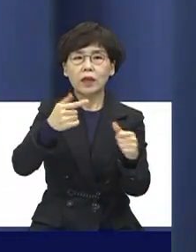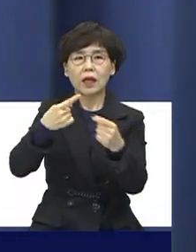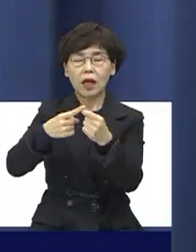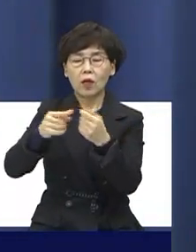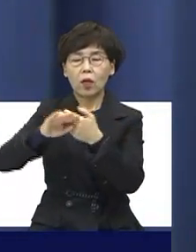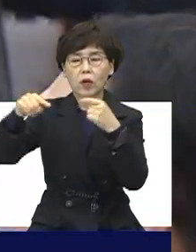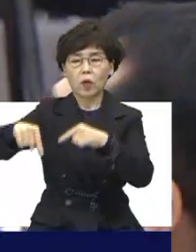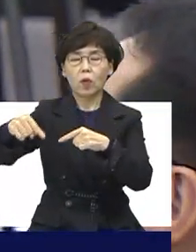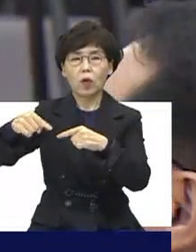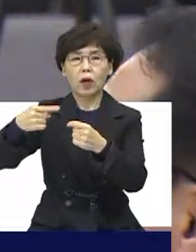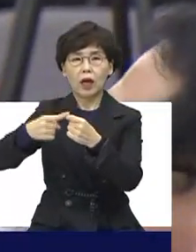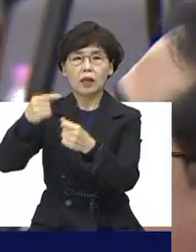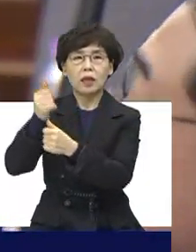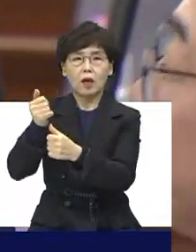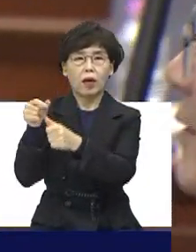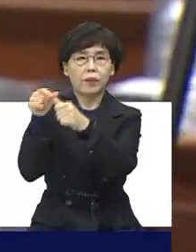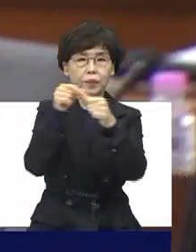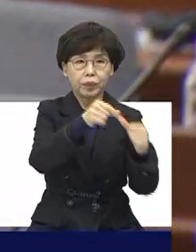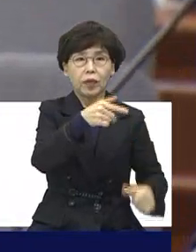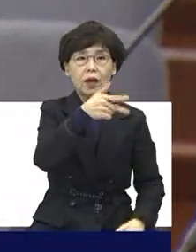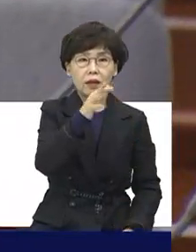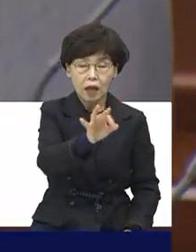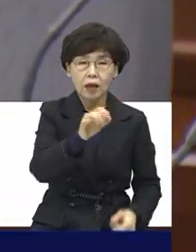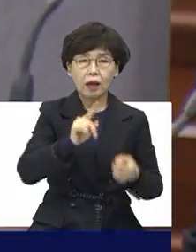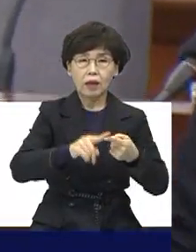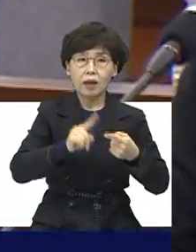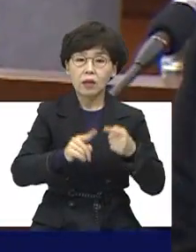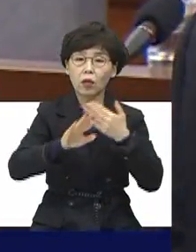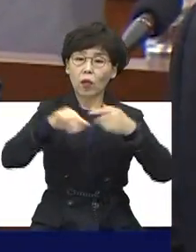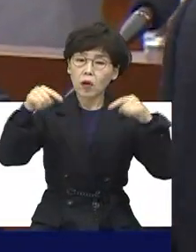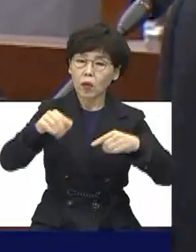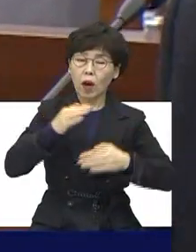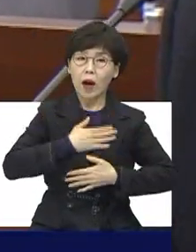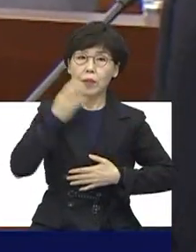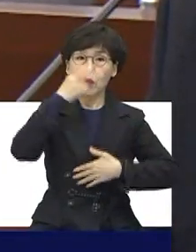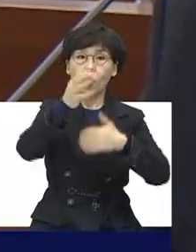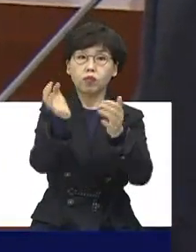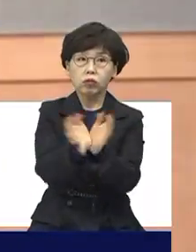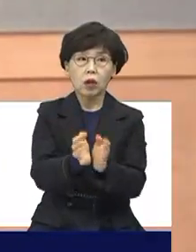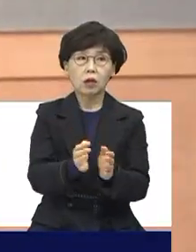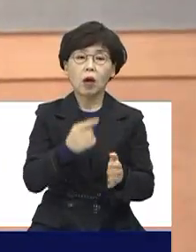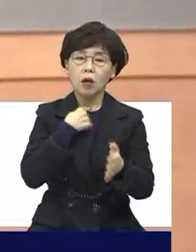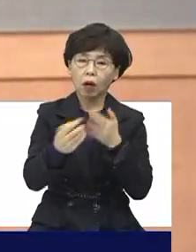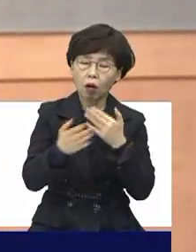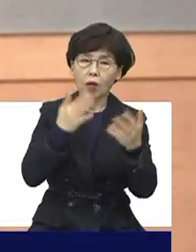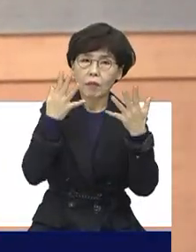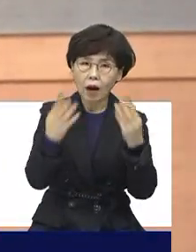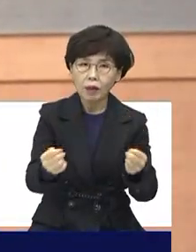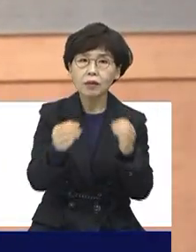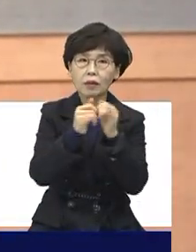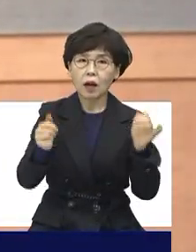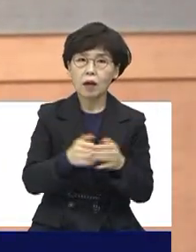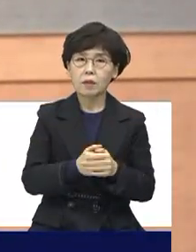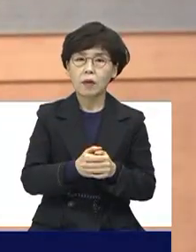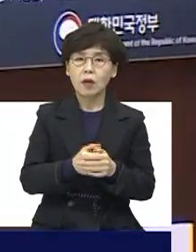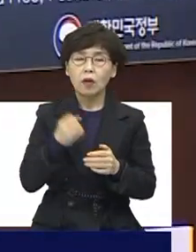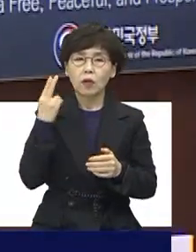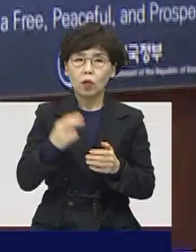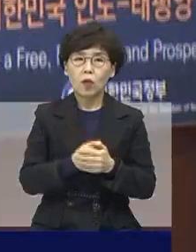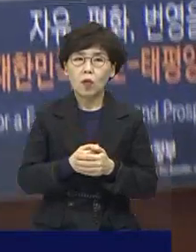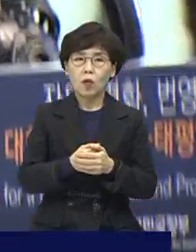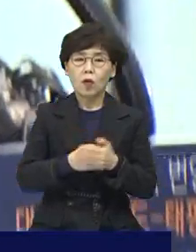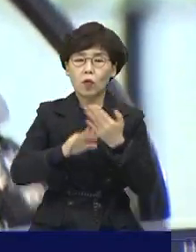임명됐습니다. 김 실장은 장 내정자에 대해선 외교와 안보 분야에서 풍부한 경험을 쌓은 분이자 정통